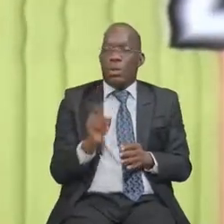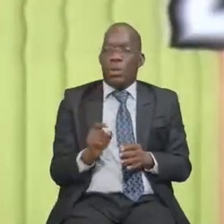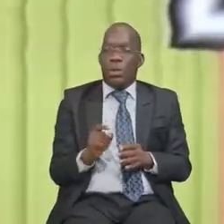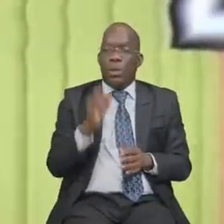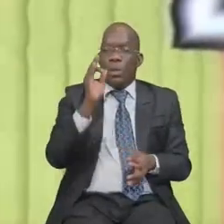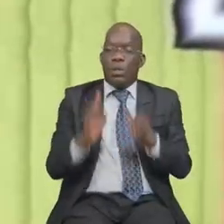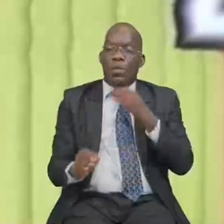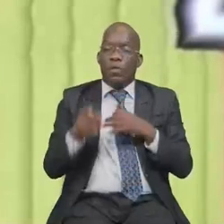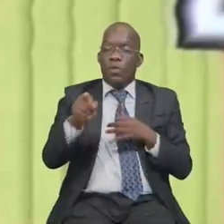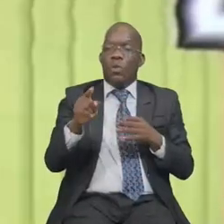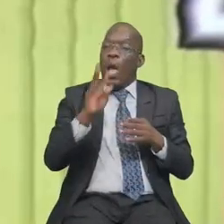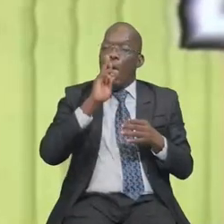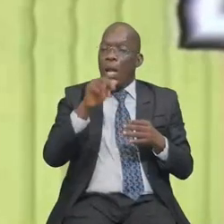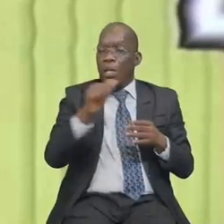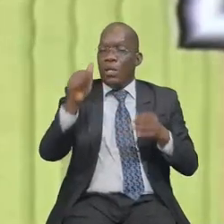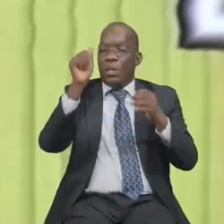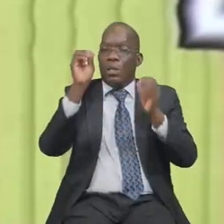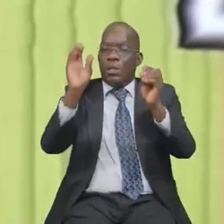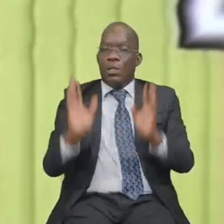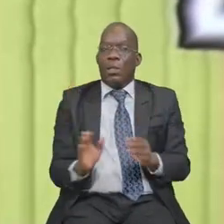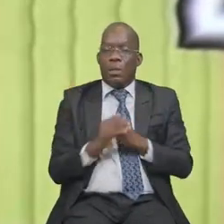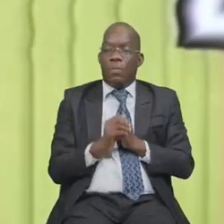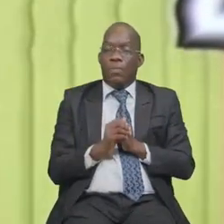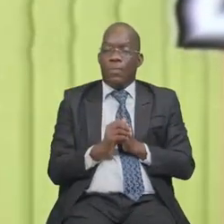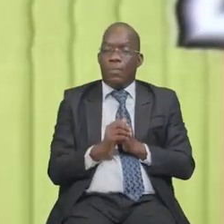tu es un enseignant